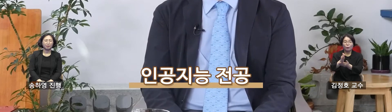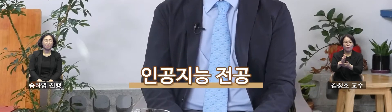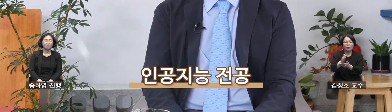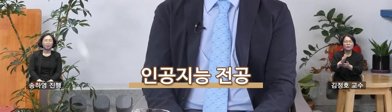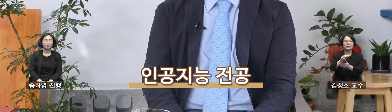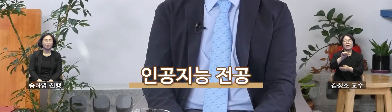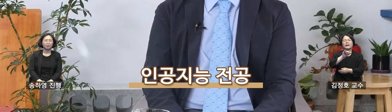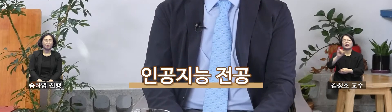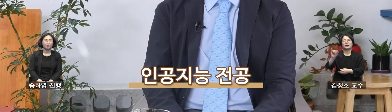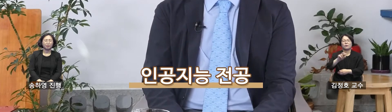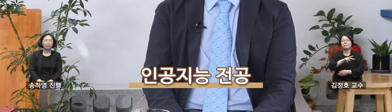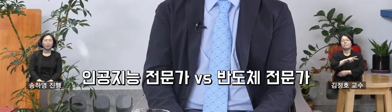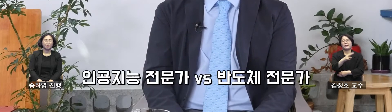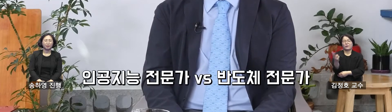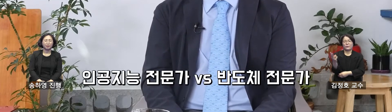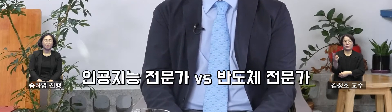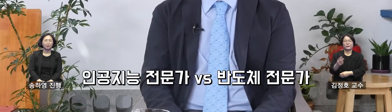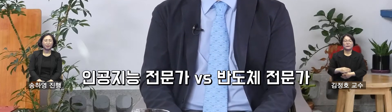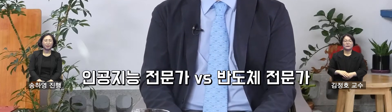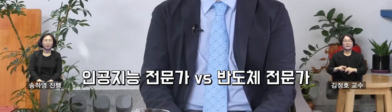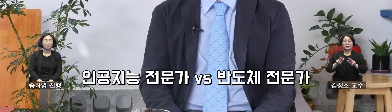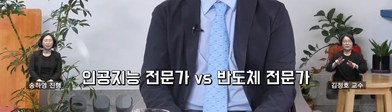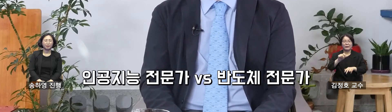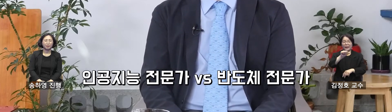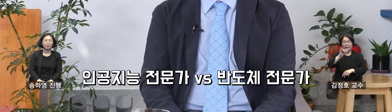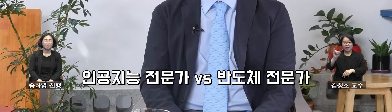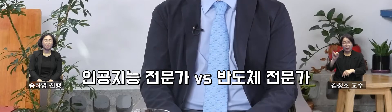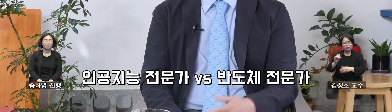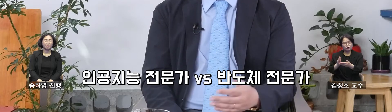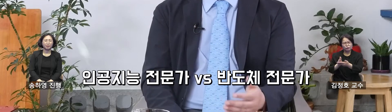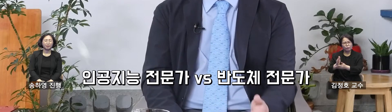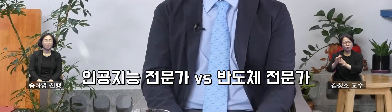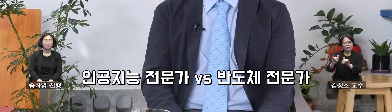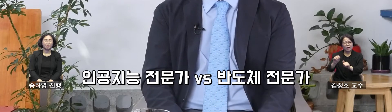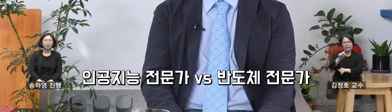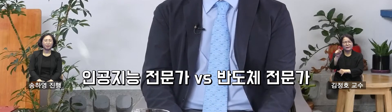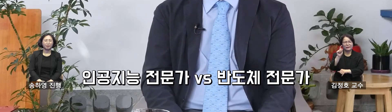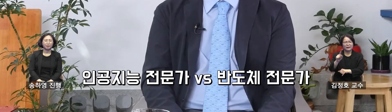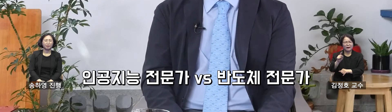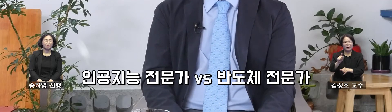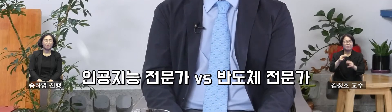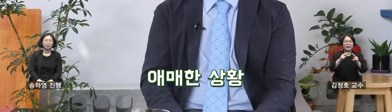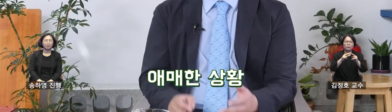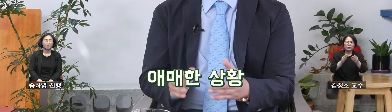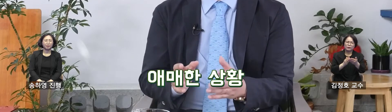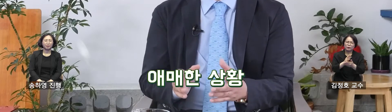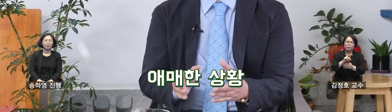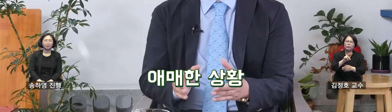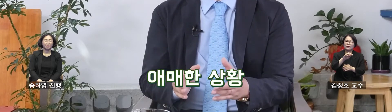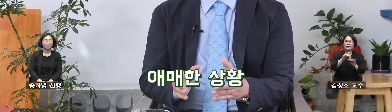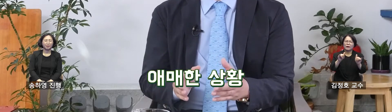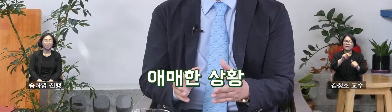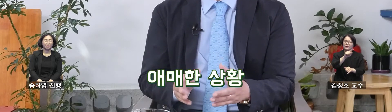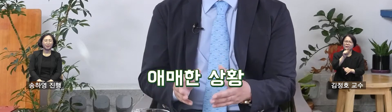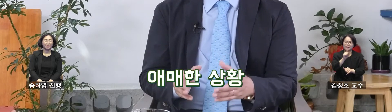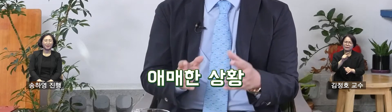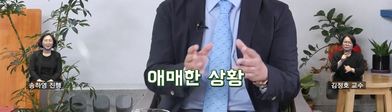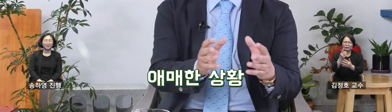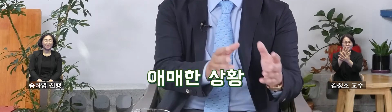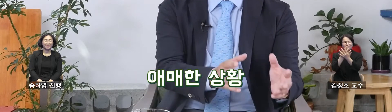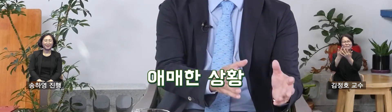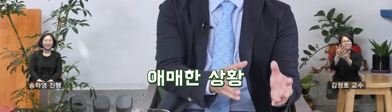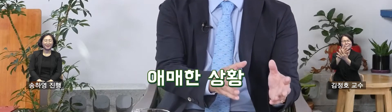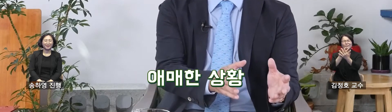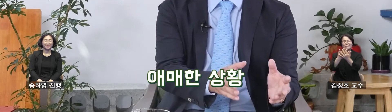바꿨고요. 요즘은 거의 제가 인공지능 전문가인지 뭐 반도체 전문가인지 제가 아주 회색 지대에 있고요.